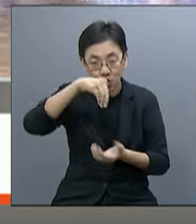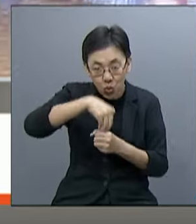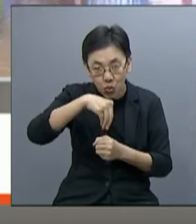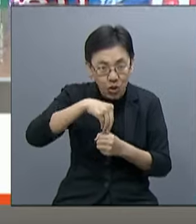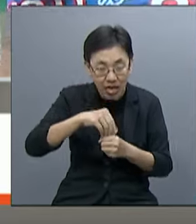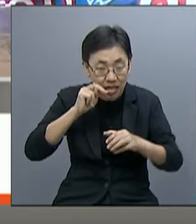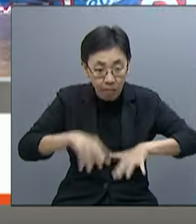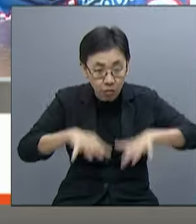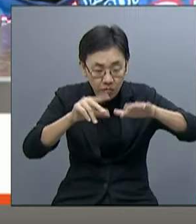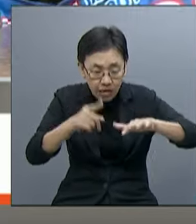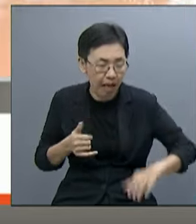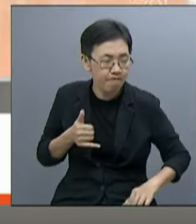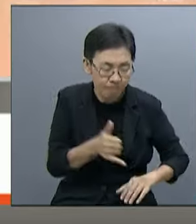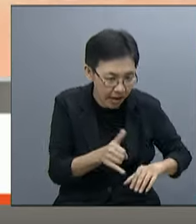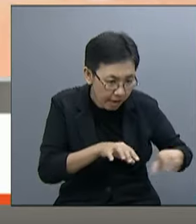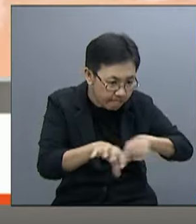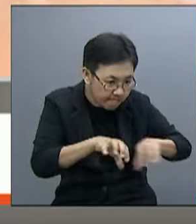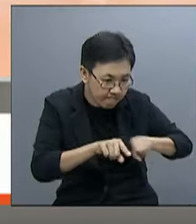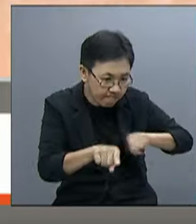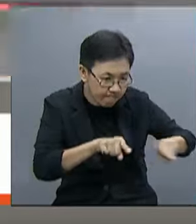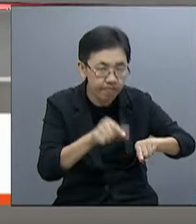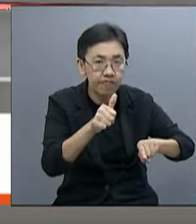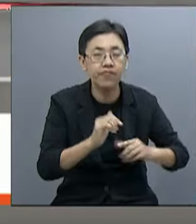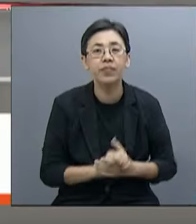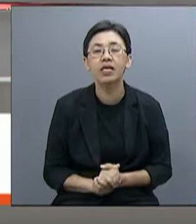านเลยนะฮะมีน้ำท่วมตรงไหนก็ไปจัดการตรงนั้นครับ ใช่ค่ะขอบคุณมากค่ะ